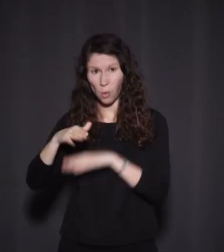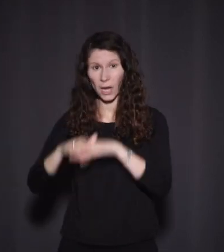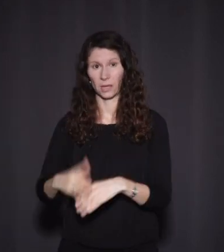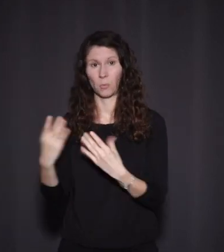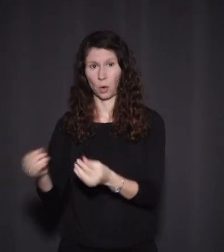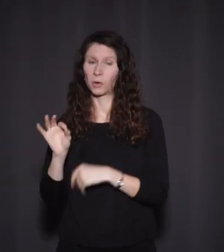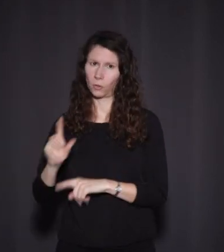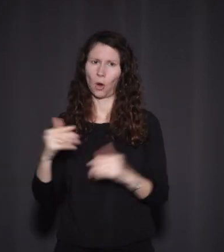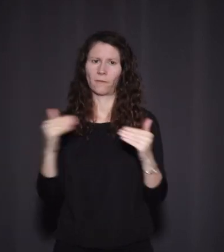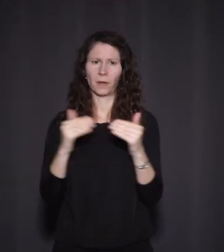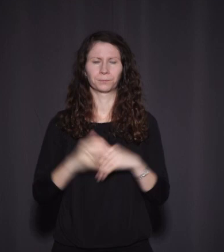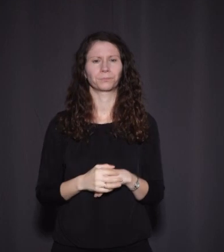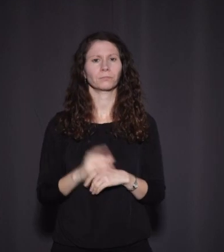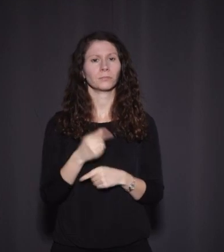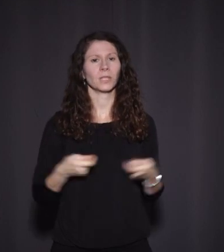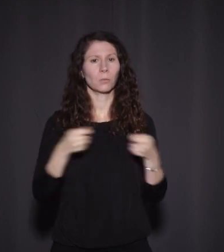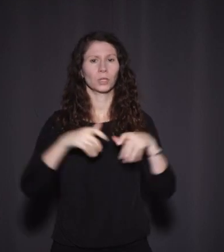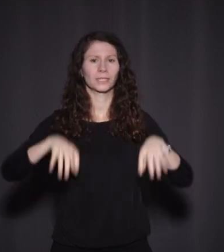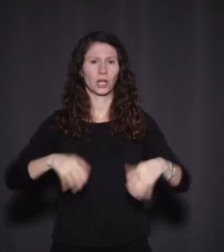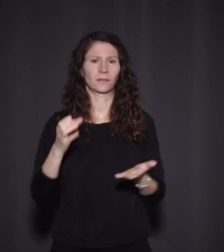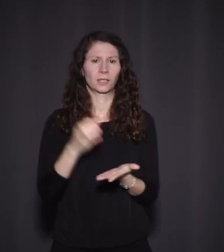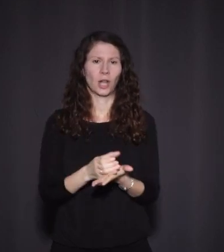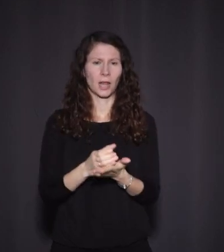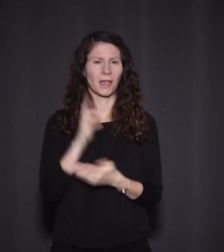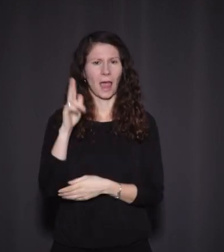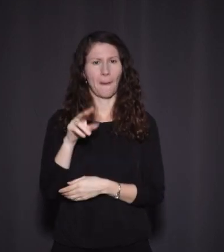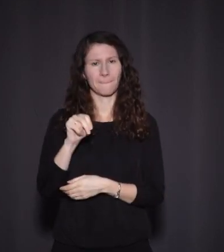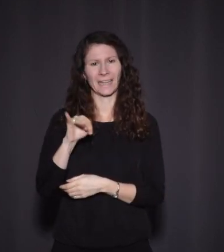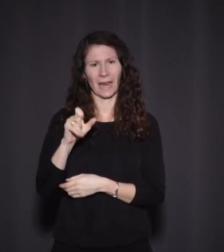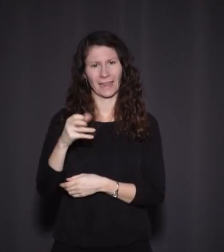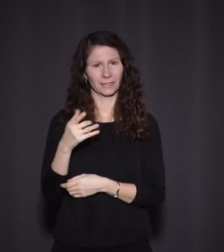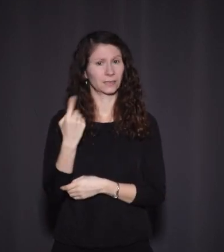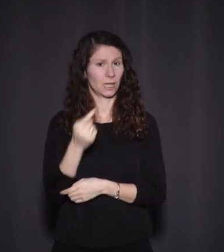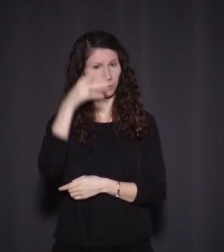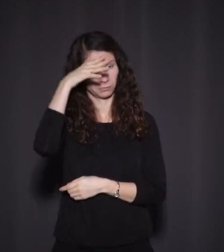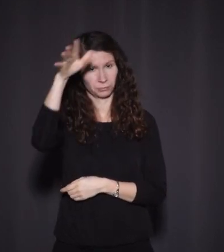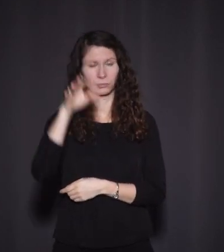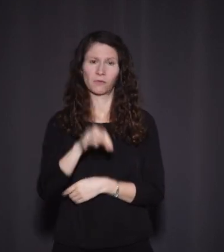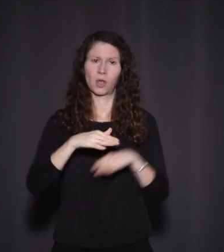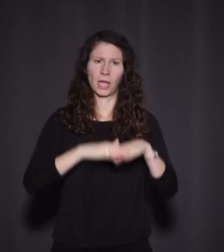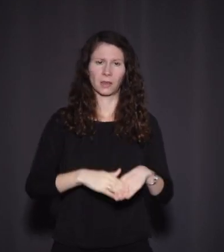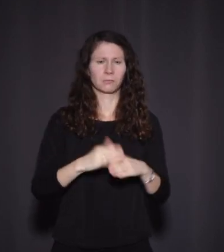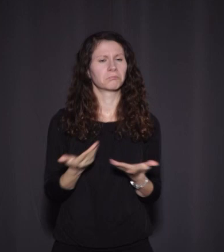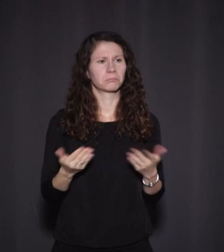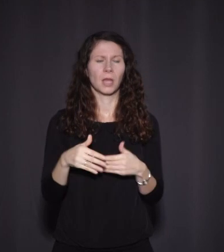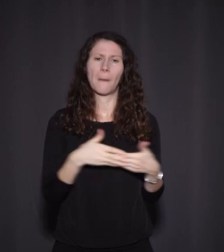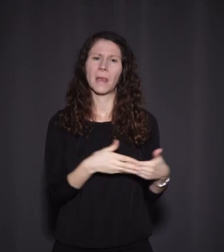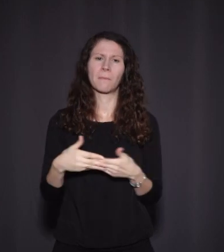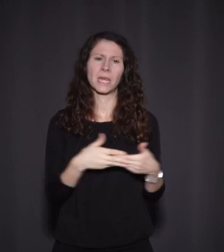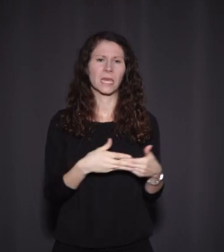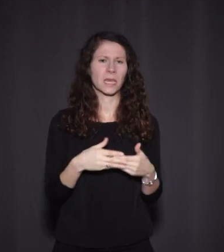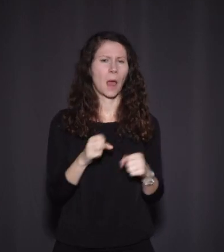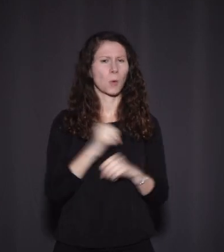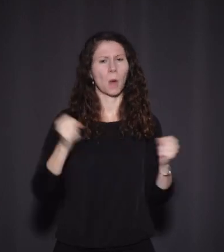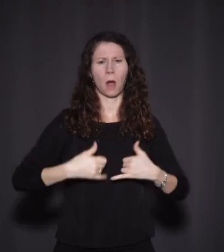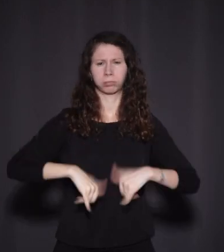Unser Rentenexperte sitzt in der Bundesgeschäftsstelle des SOVD, Herr Michaelis. Wenn die Babyboomer 2025 auch noch dazukommen,